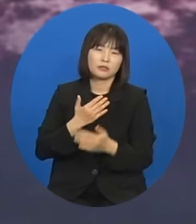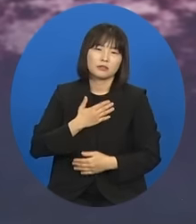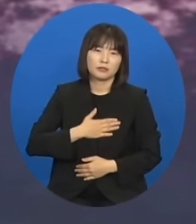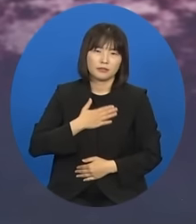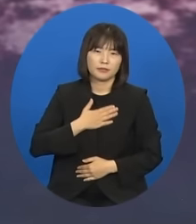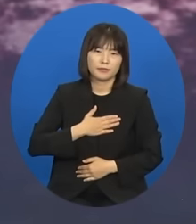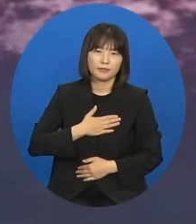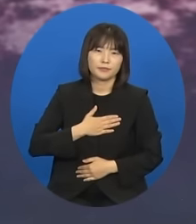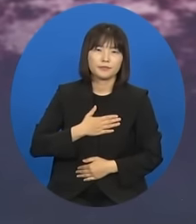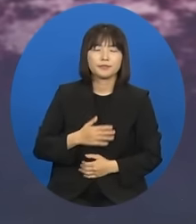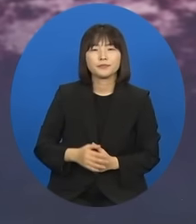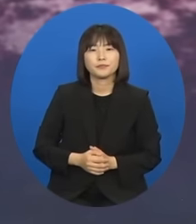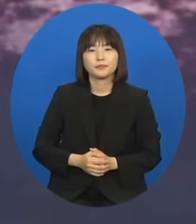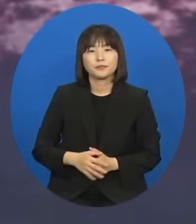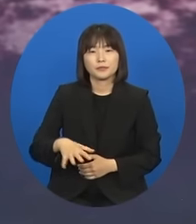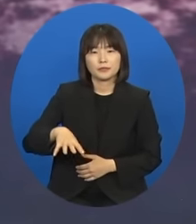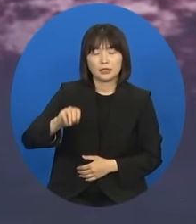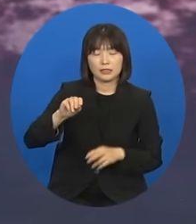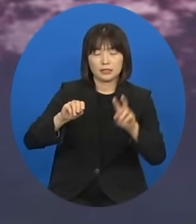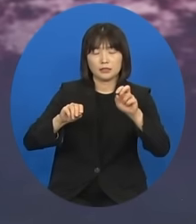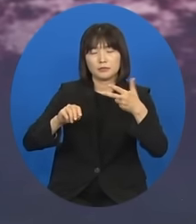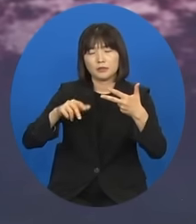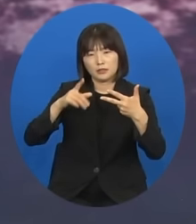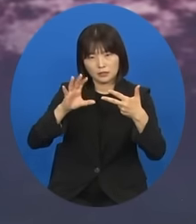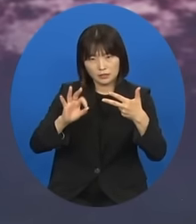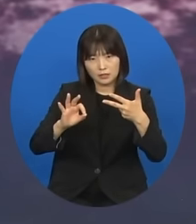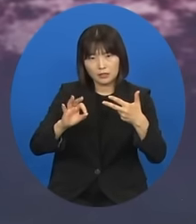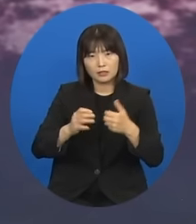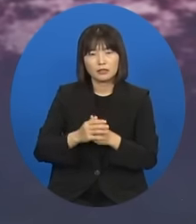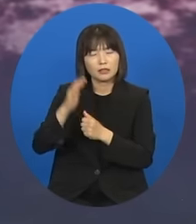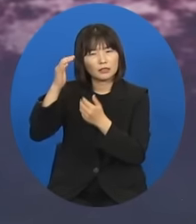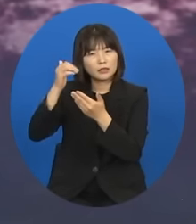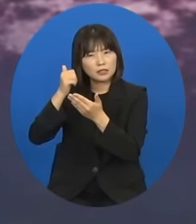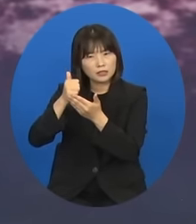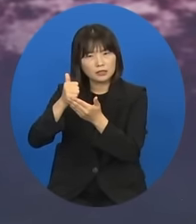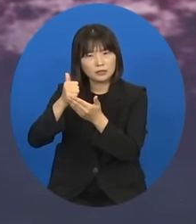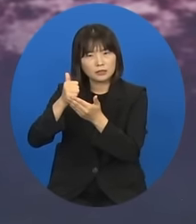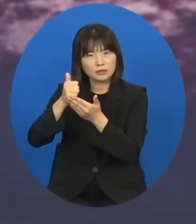있어 창세기 27장 하 한직